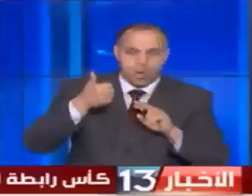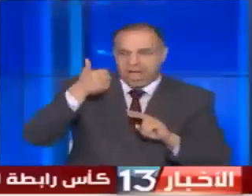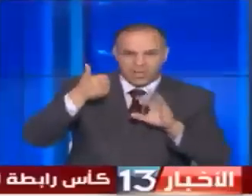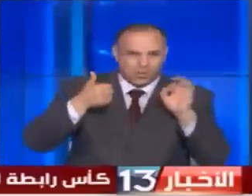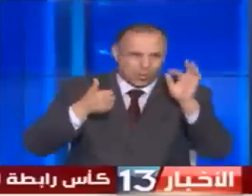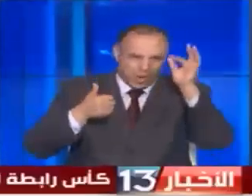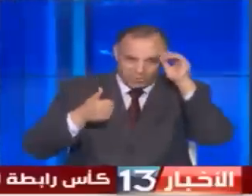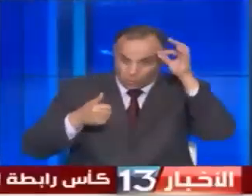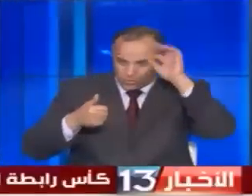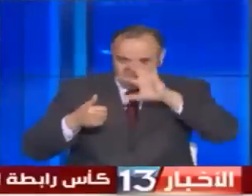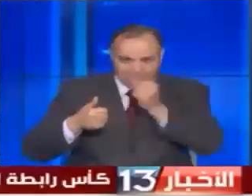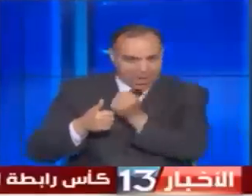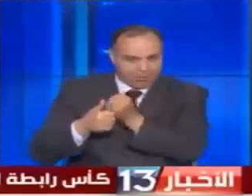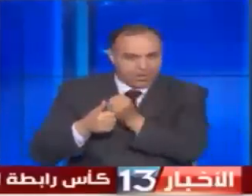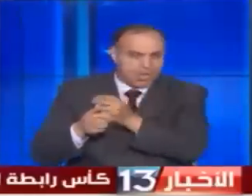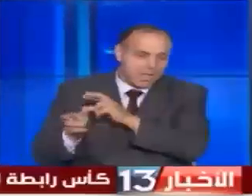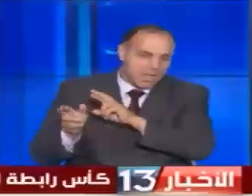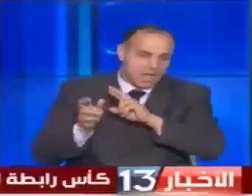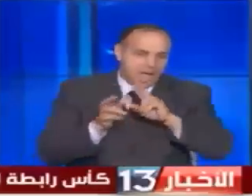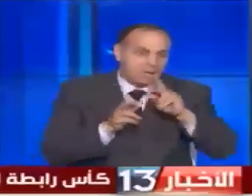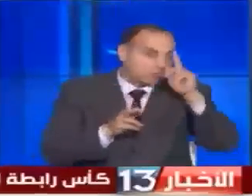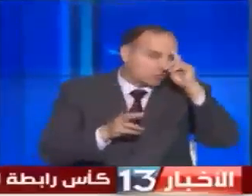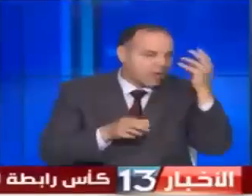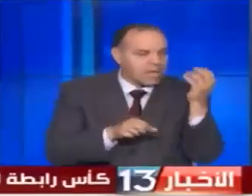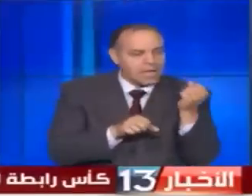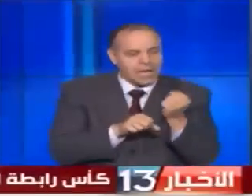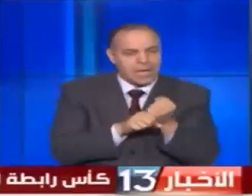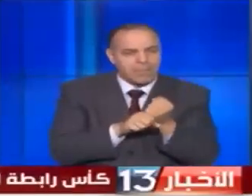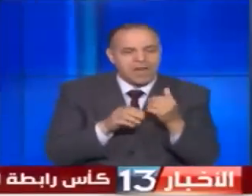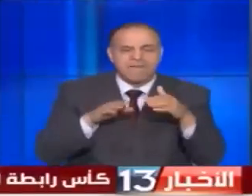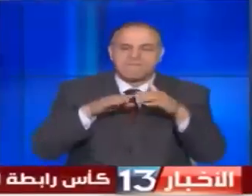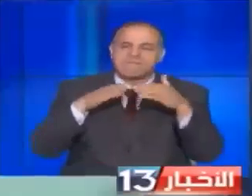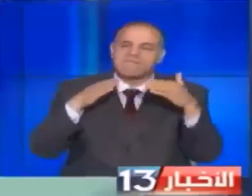دون مقابل للعوده بورقه العموم